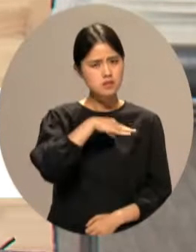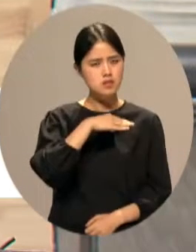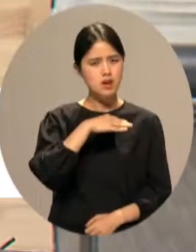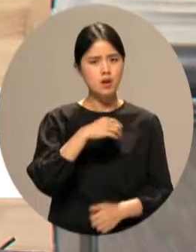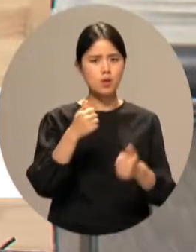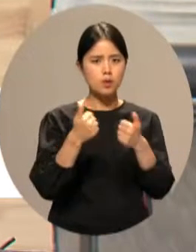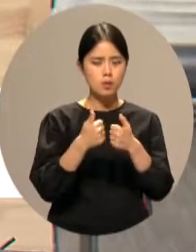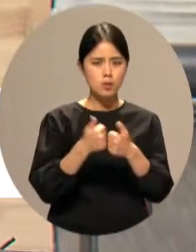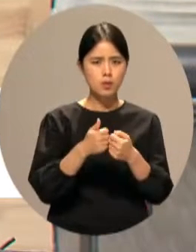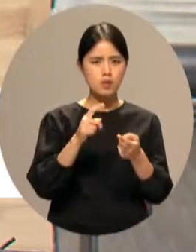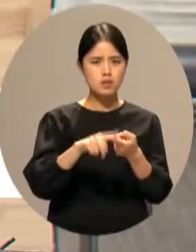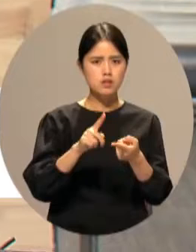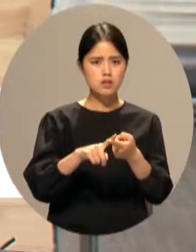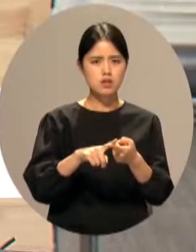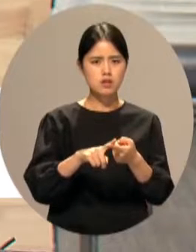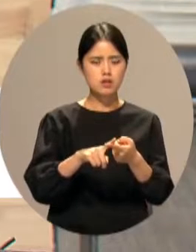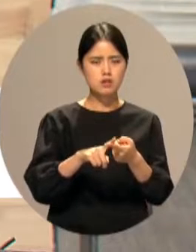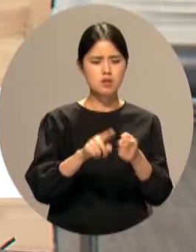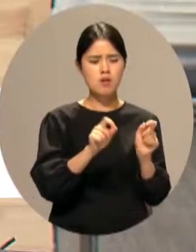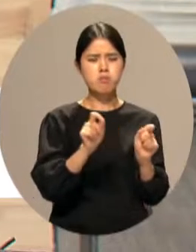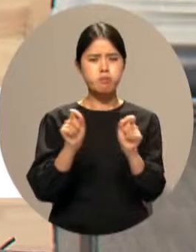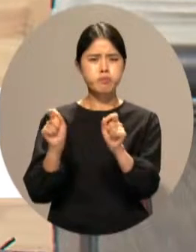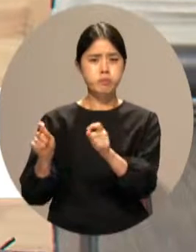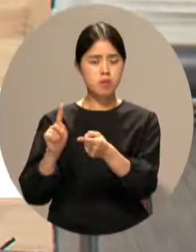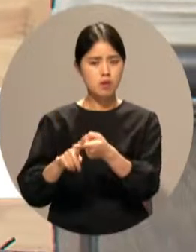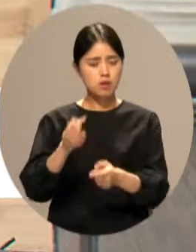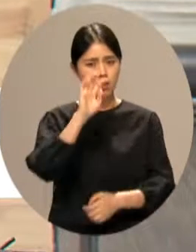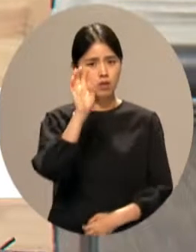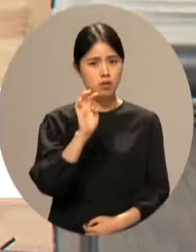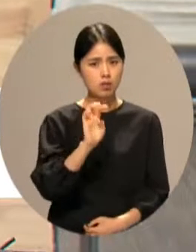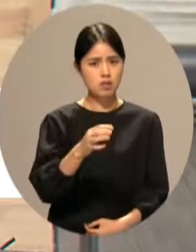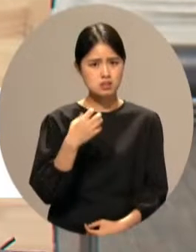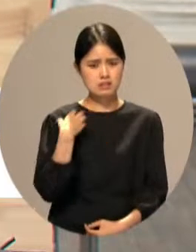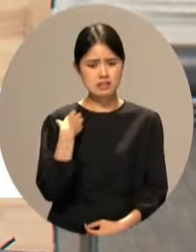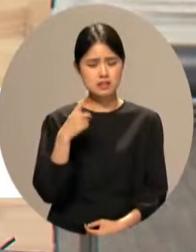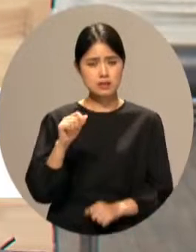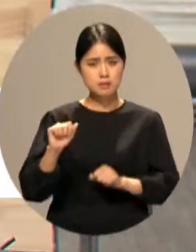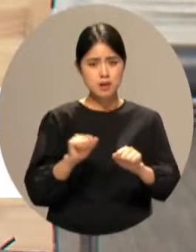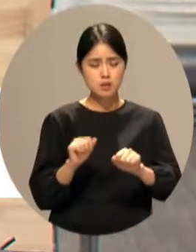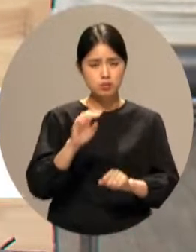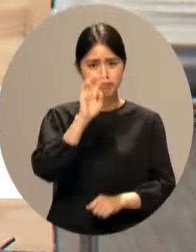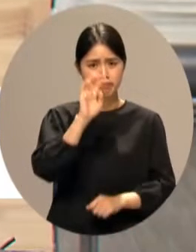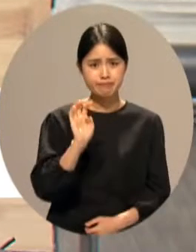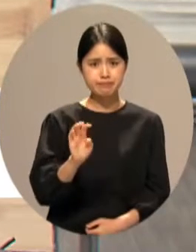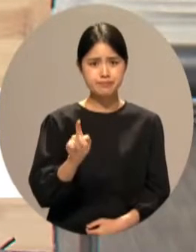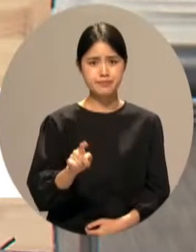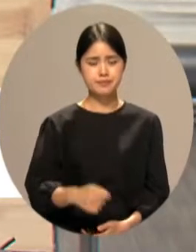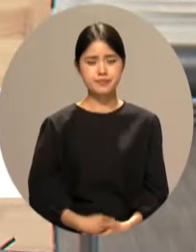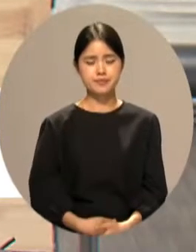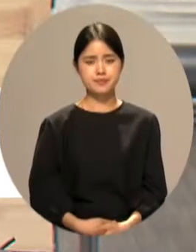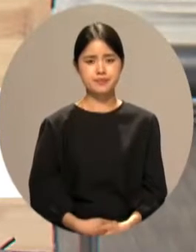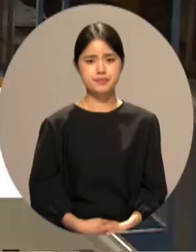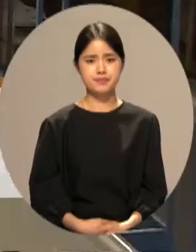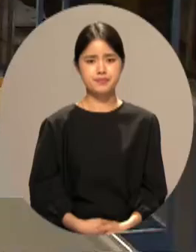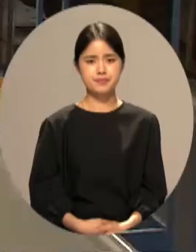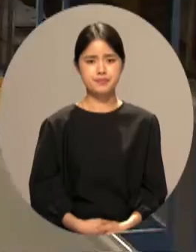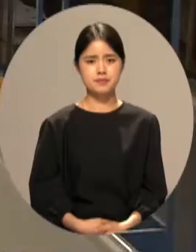협의 노사정 협의체를 무기한 연기한다는 게 이게 과연 책임 있는 지방 정부의 모습인가